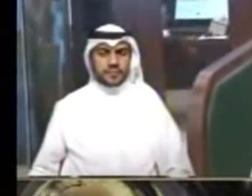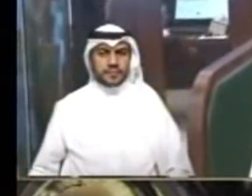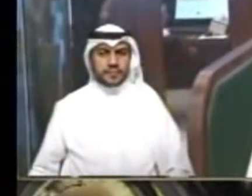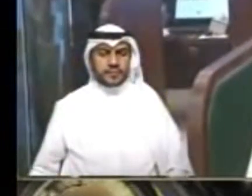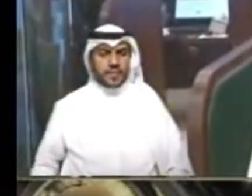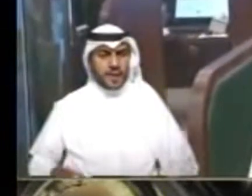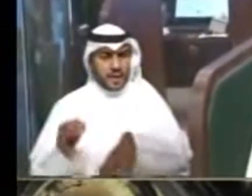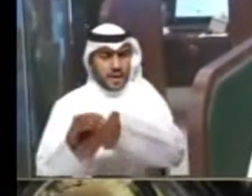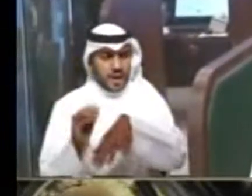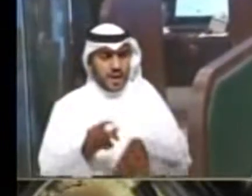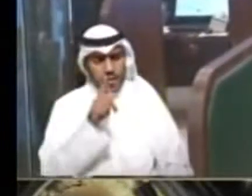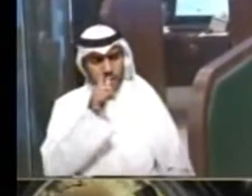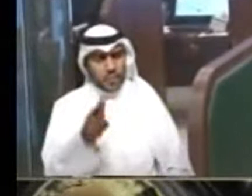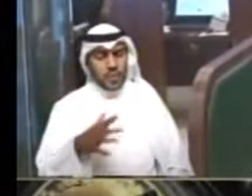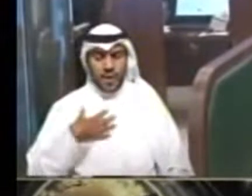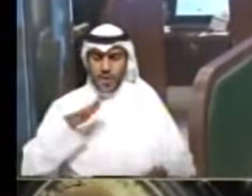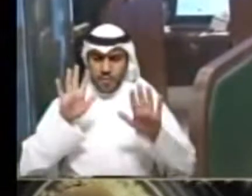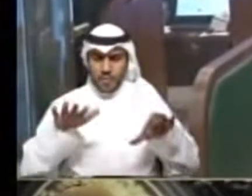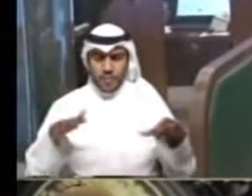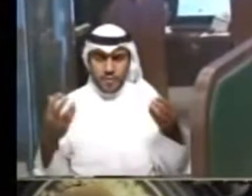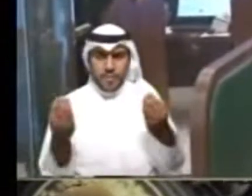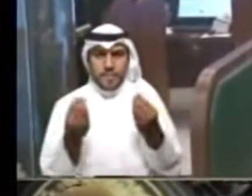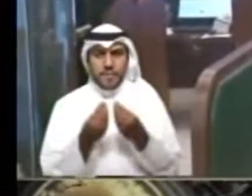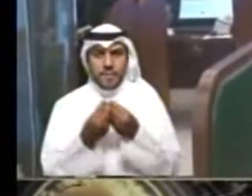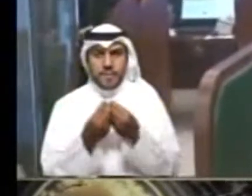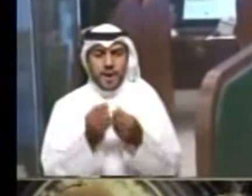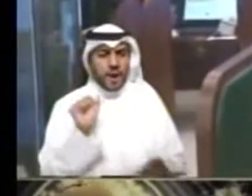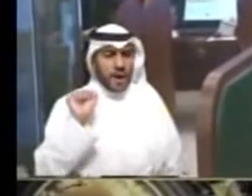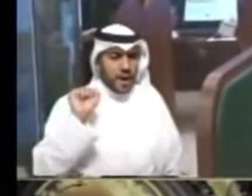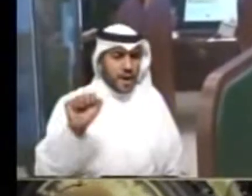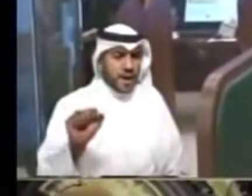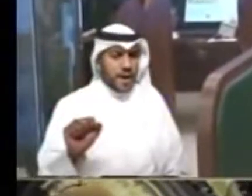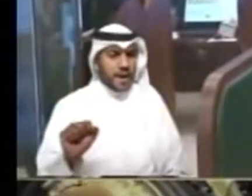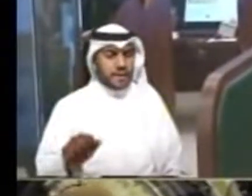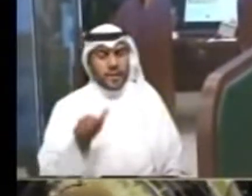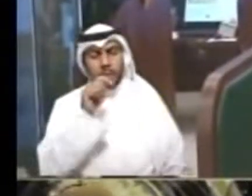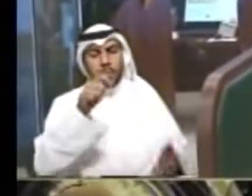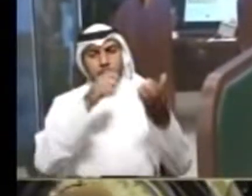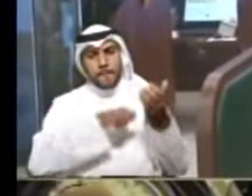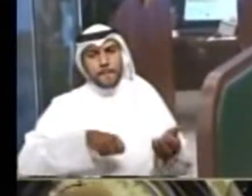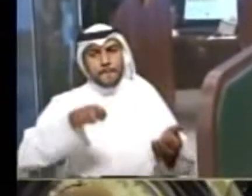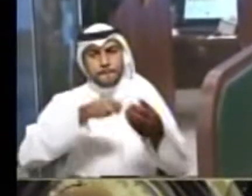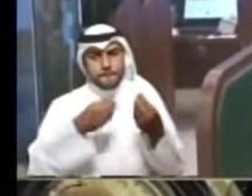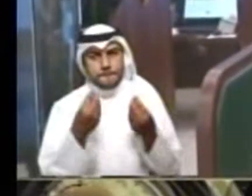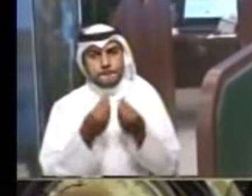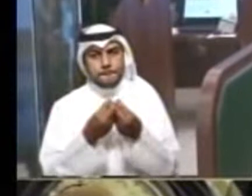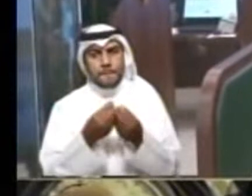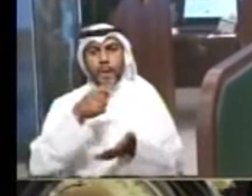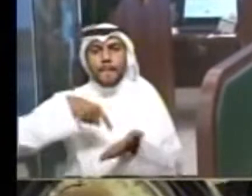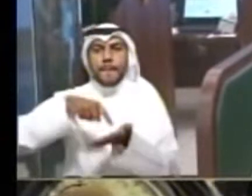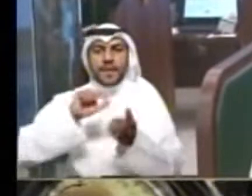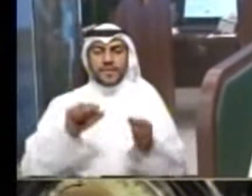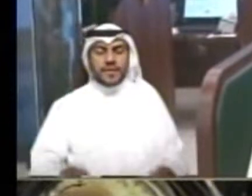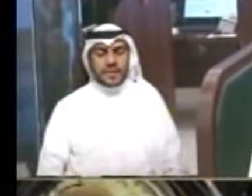كما ذكرت زميلي بندر، متواجدون الآن في إدارة العمليات المركزية في الإدارة العامة للإطفاء. ذكرت في